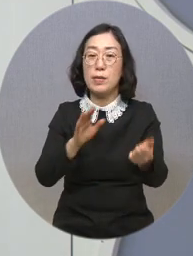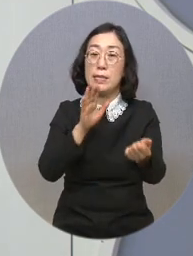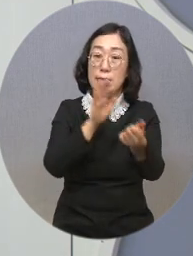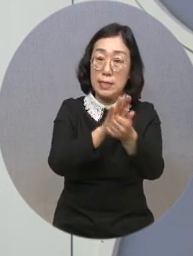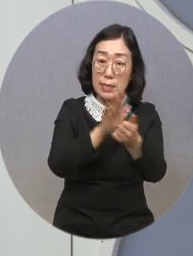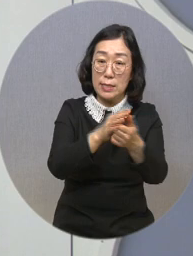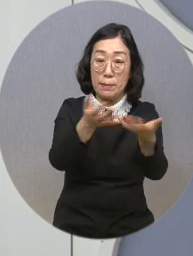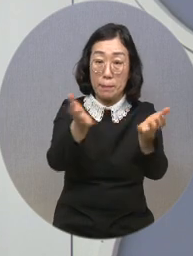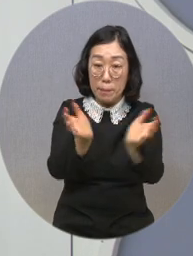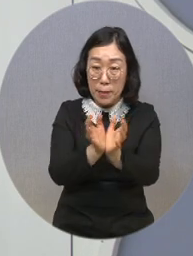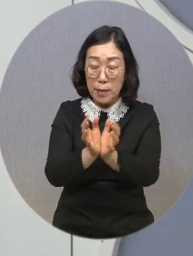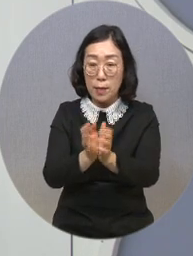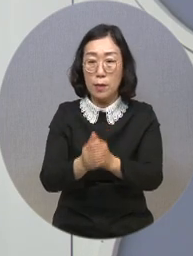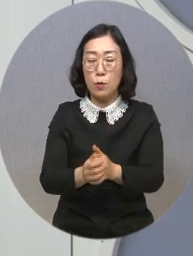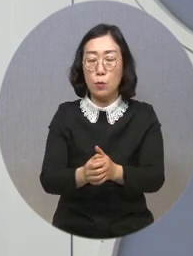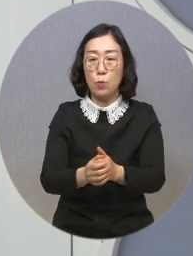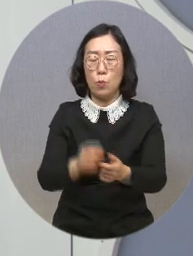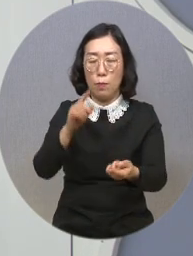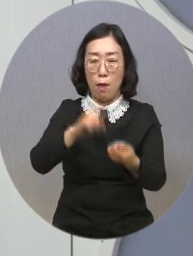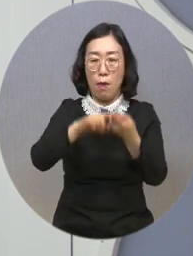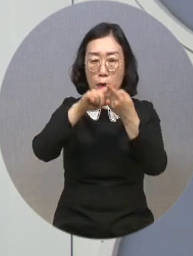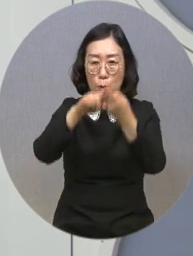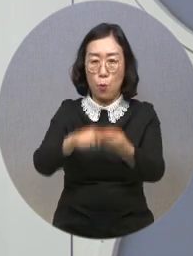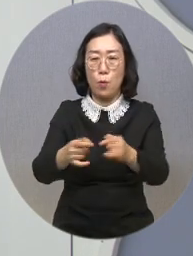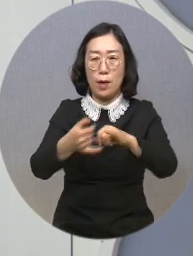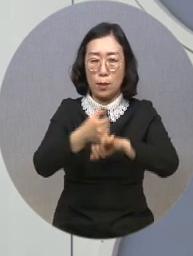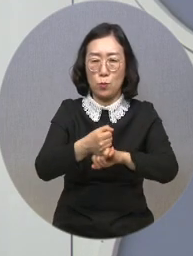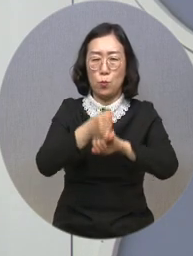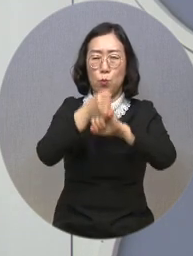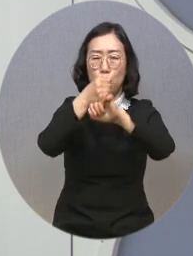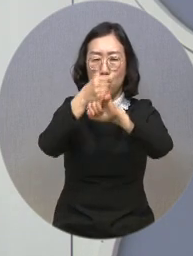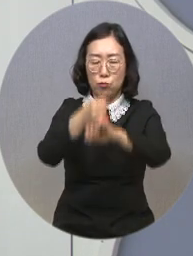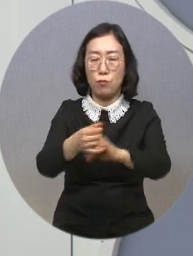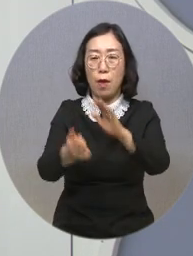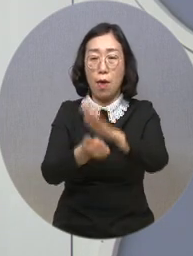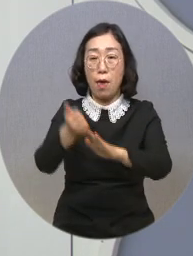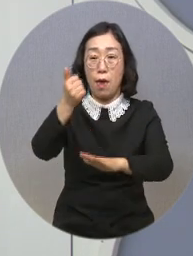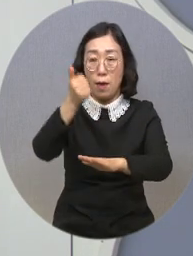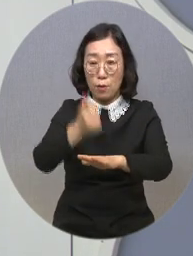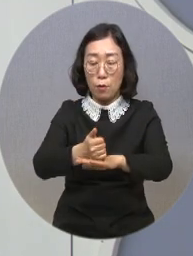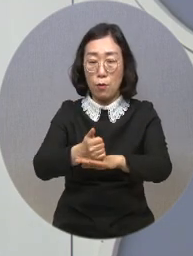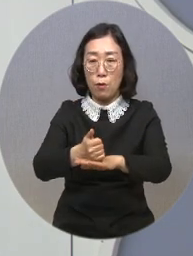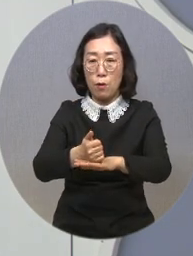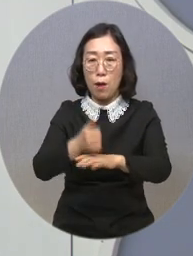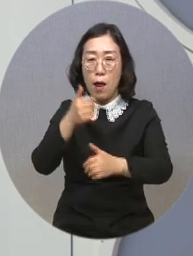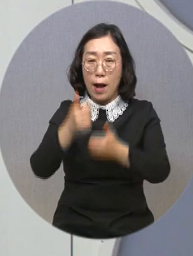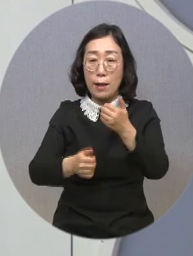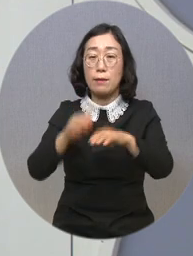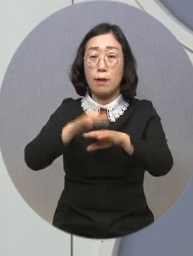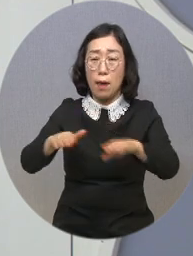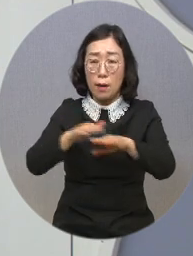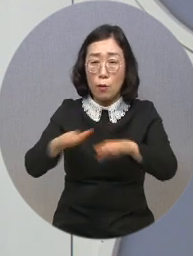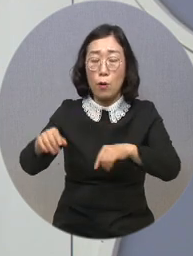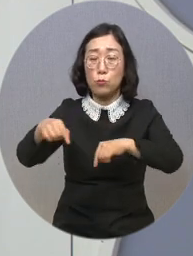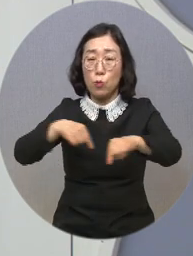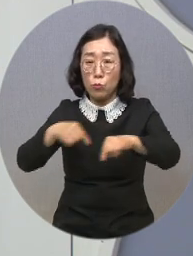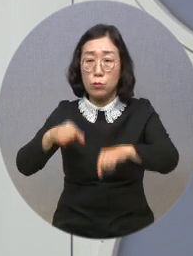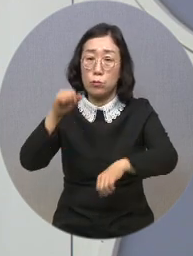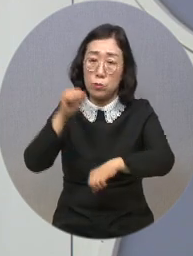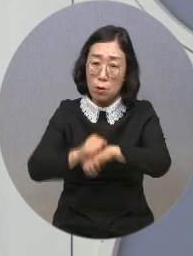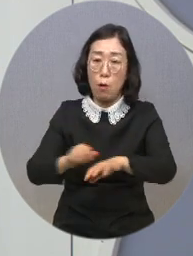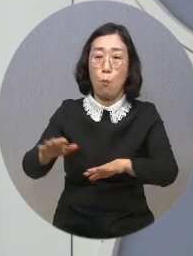또는 내걸은 공약이 지켜지고 그게 갈등을 해결하는 정치 역할을 하는 겁니다, 이게.